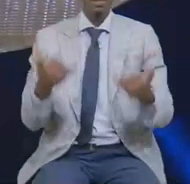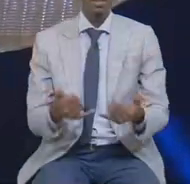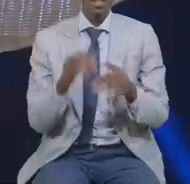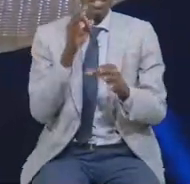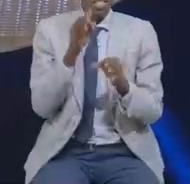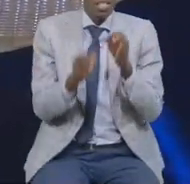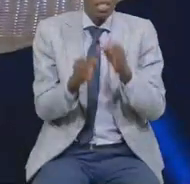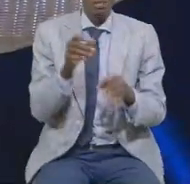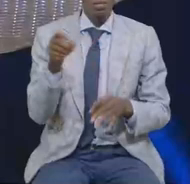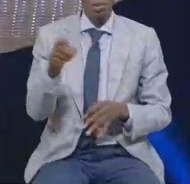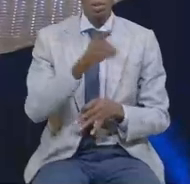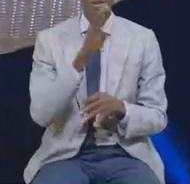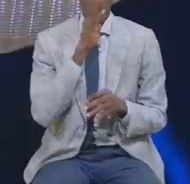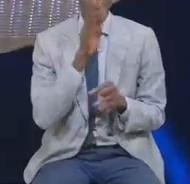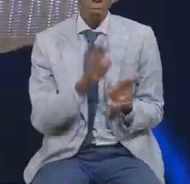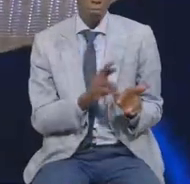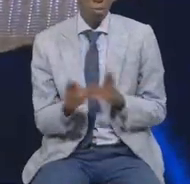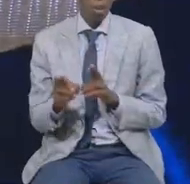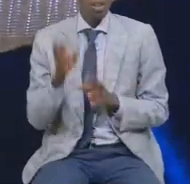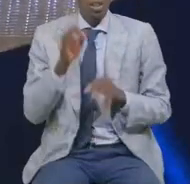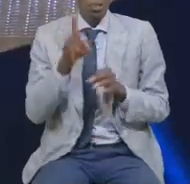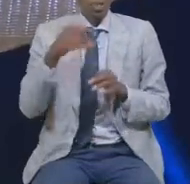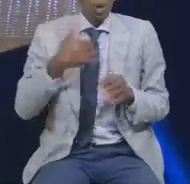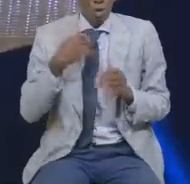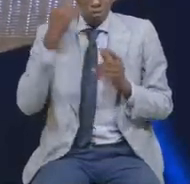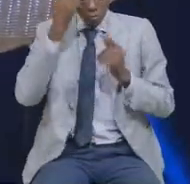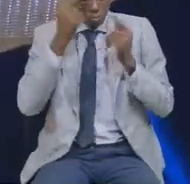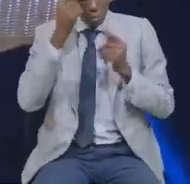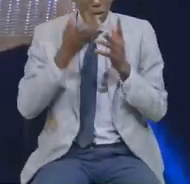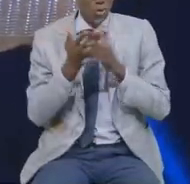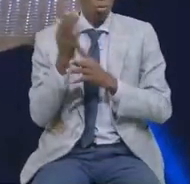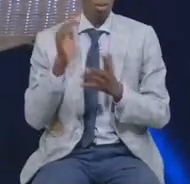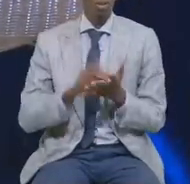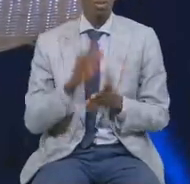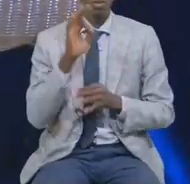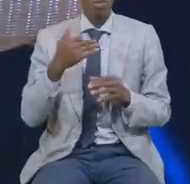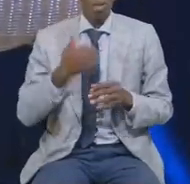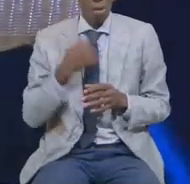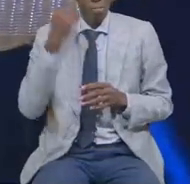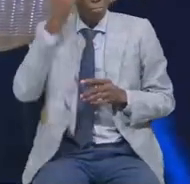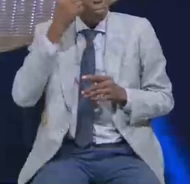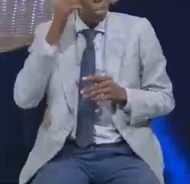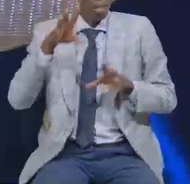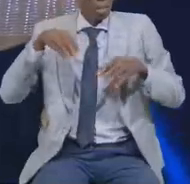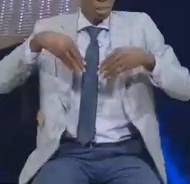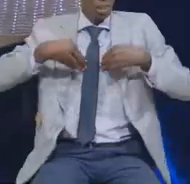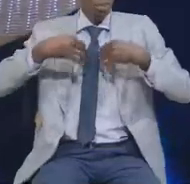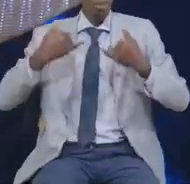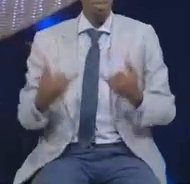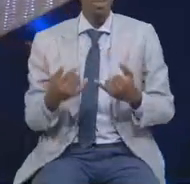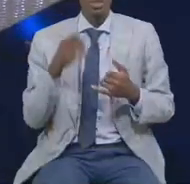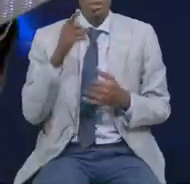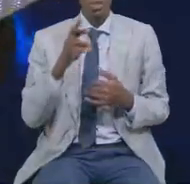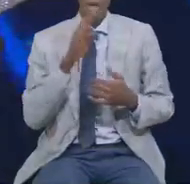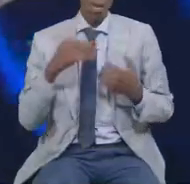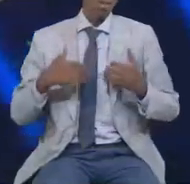Maintenant, tenez-vous prêts. Si vous reconsidérez, si vous pensez à cela encore, et vous êtes jeune, si vous